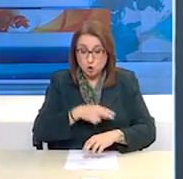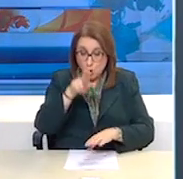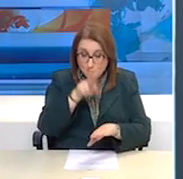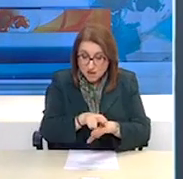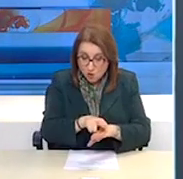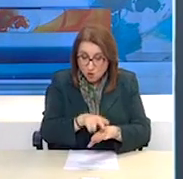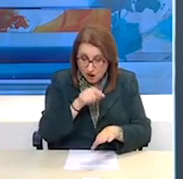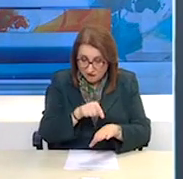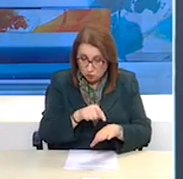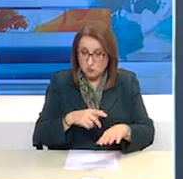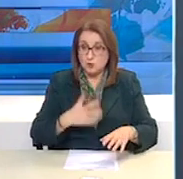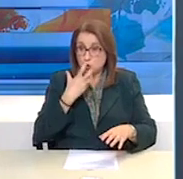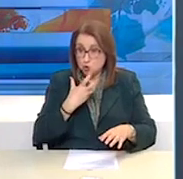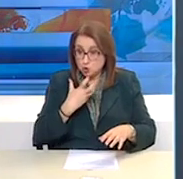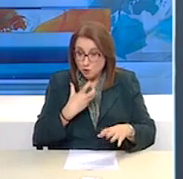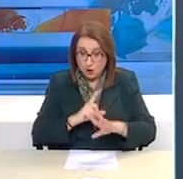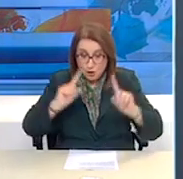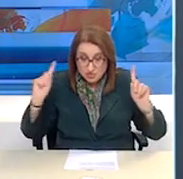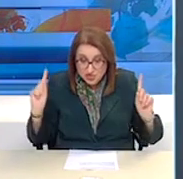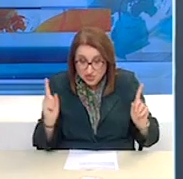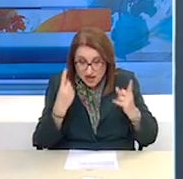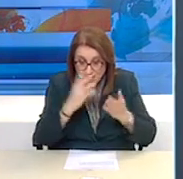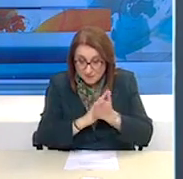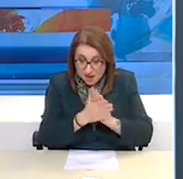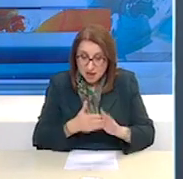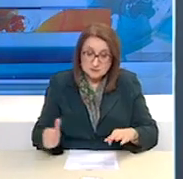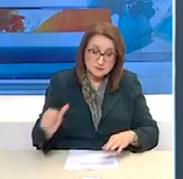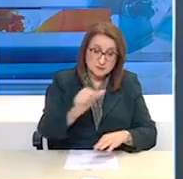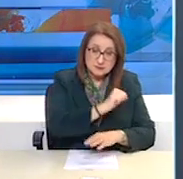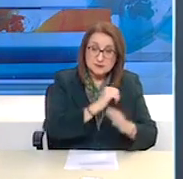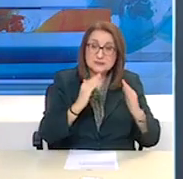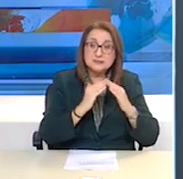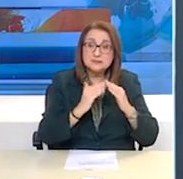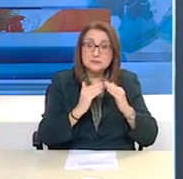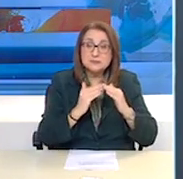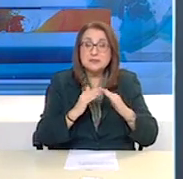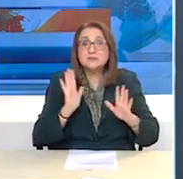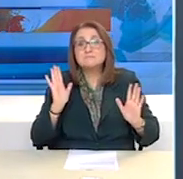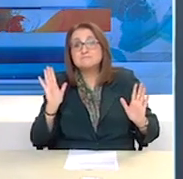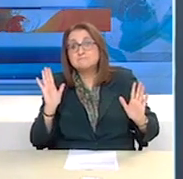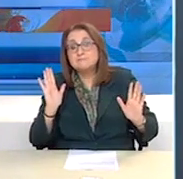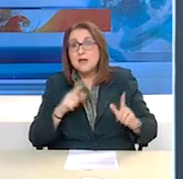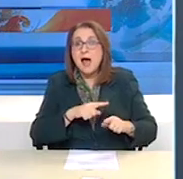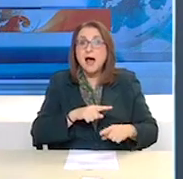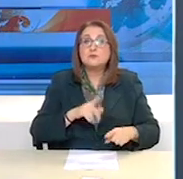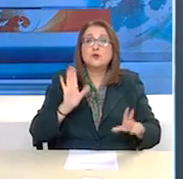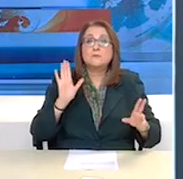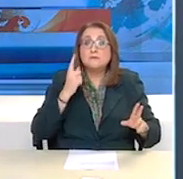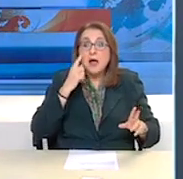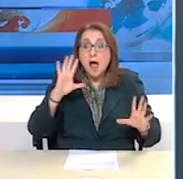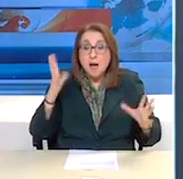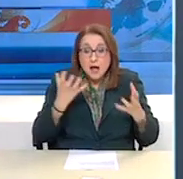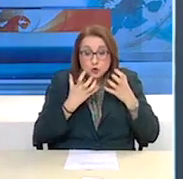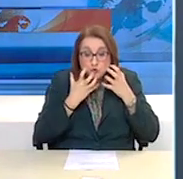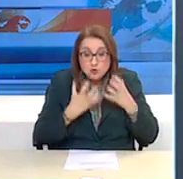ή τι θα σου αφήσει αυτός ο ιός σαν υπόλοιμα. Αν είσαι πολύ σοβαρά άρρωστο στη μονάδα, διασωληνωμένος